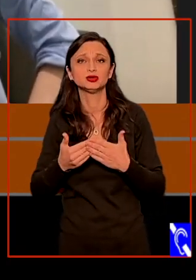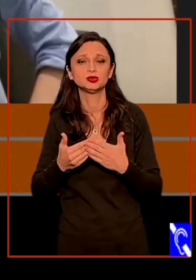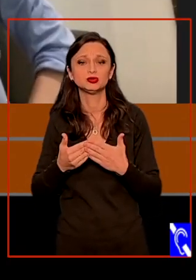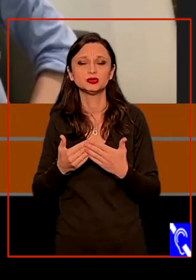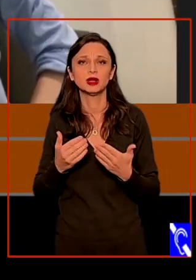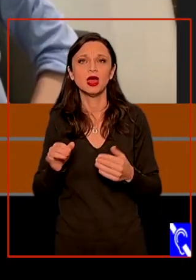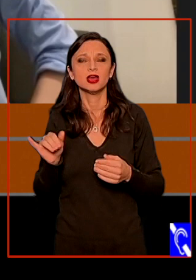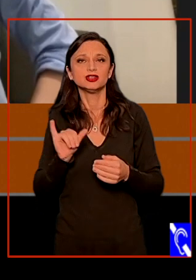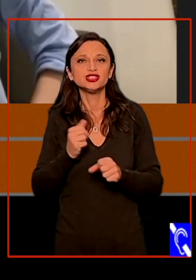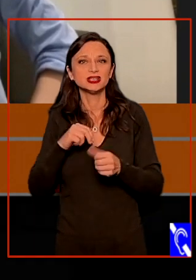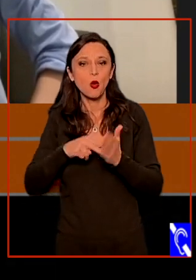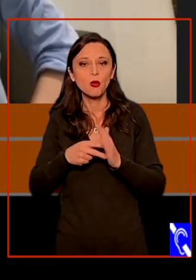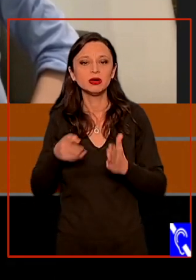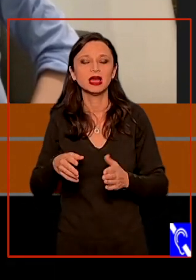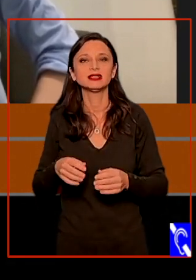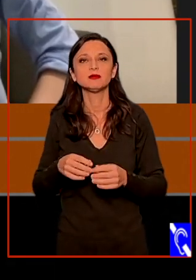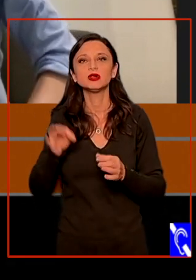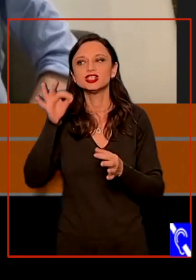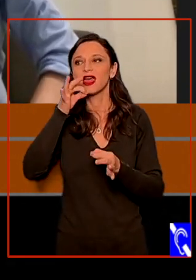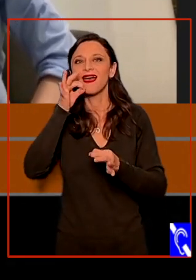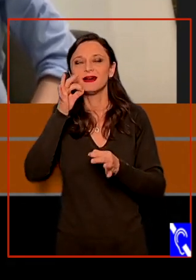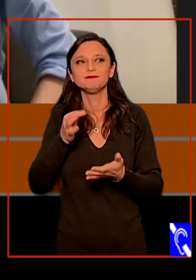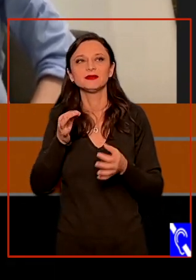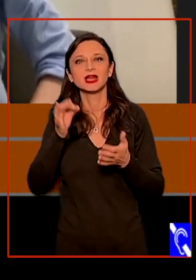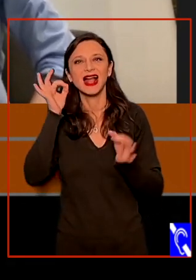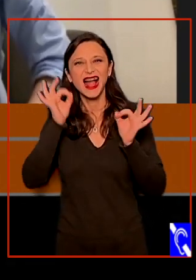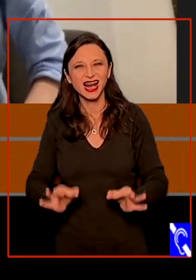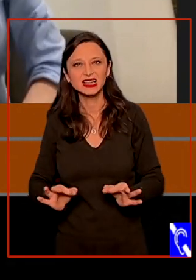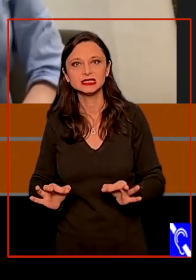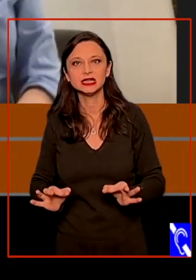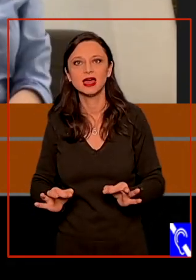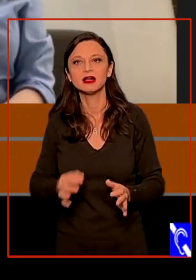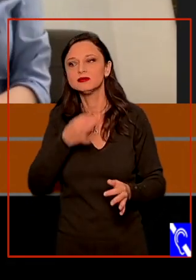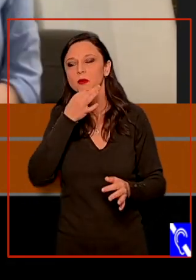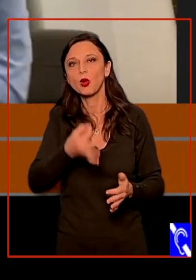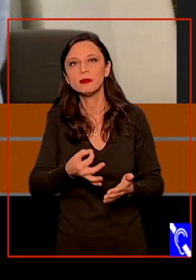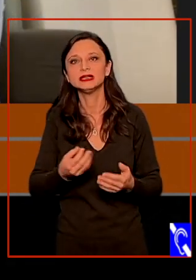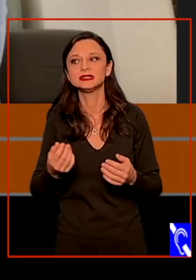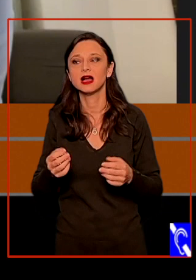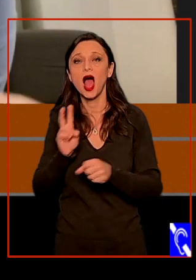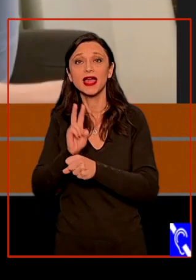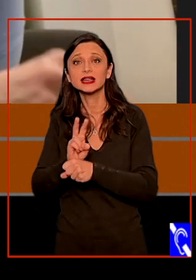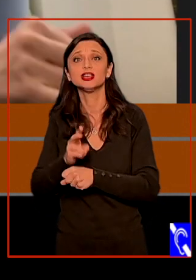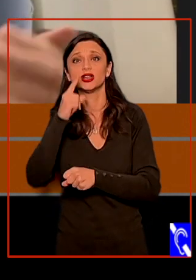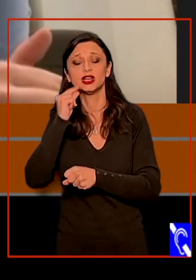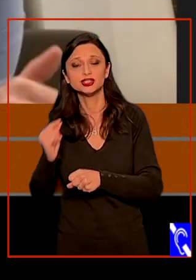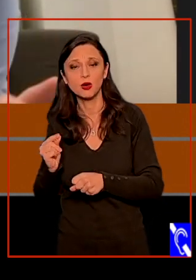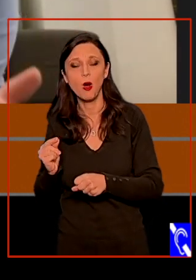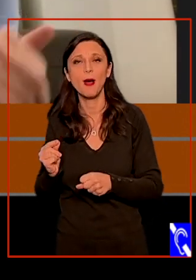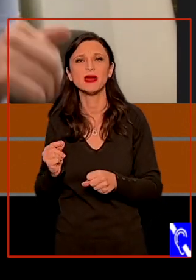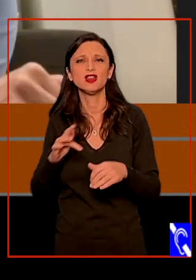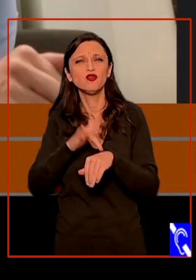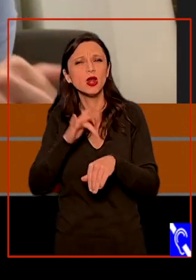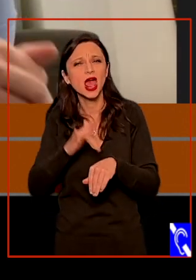știu, să pună niște garanții pe masă atunci când încep să primească în grijă niște oameni dintre cei